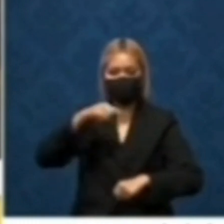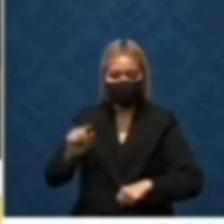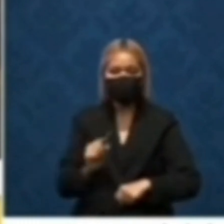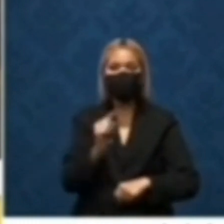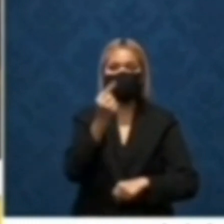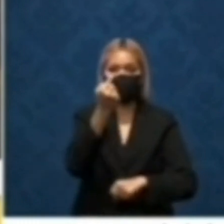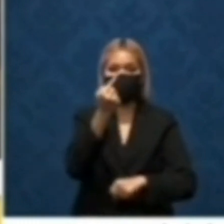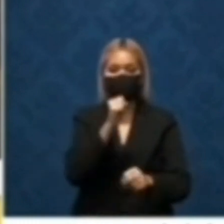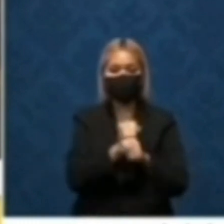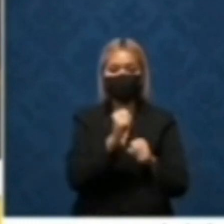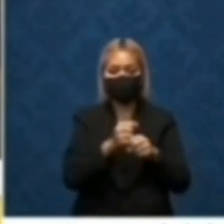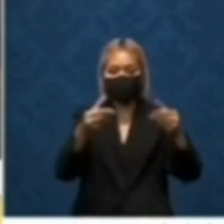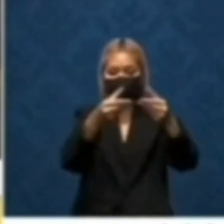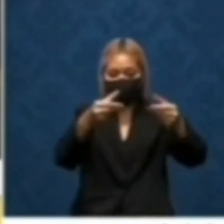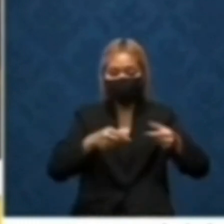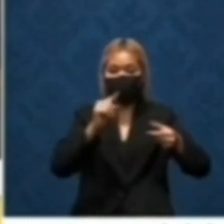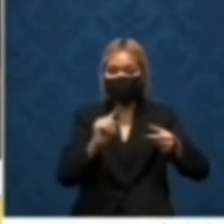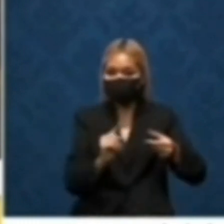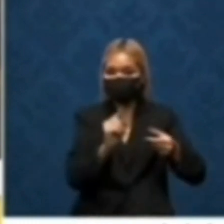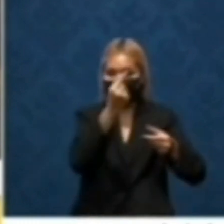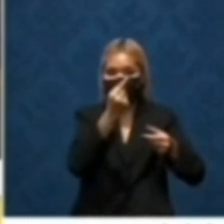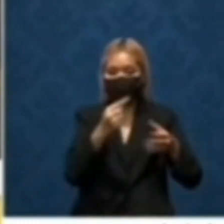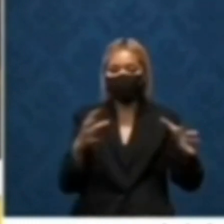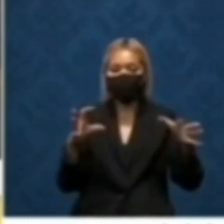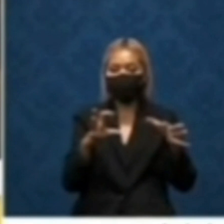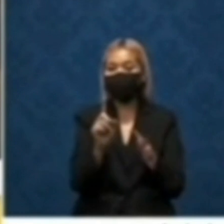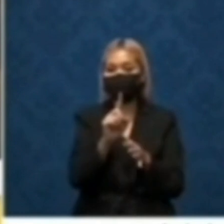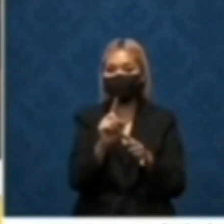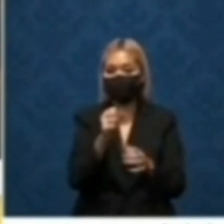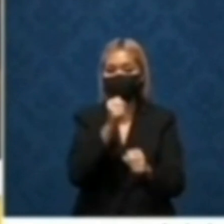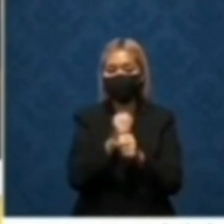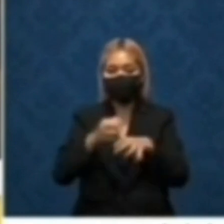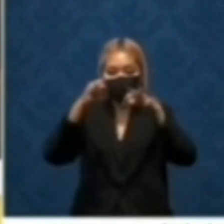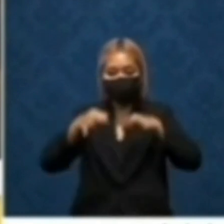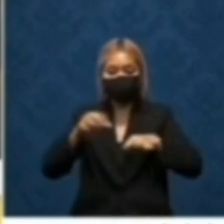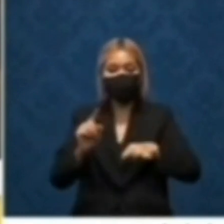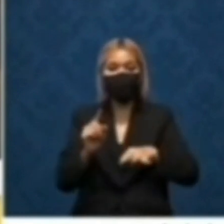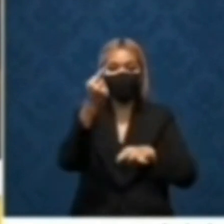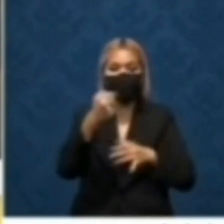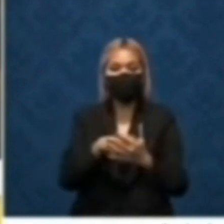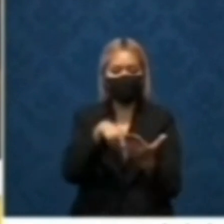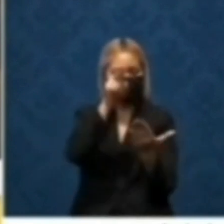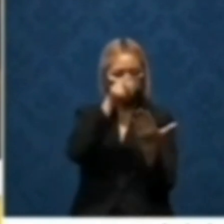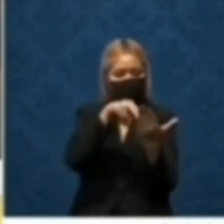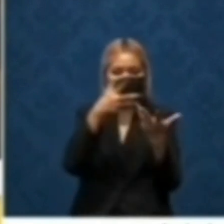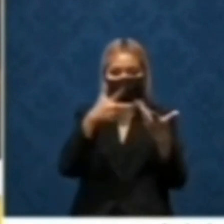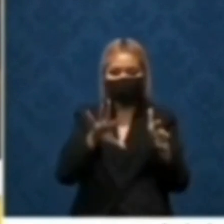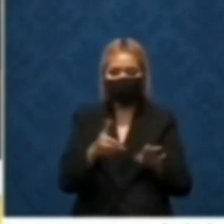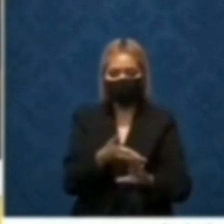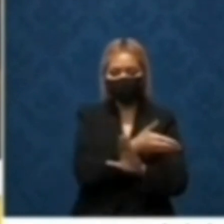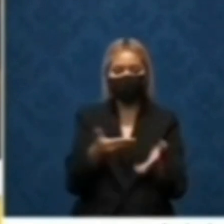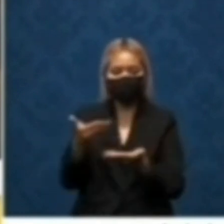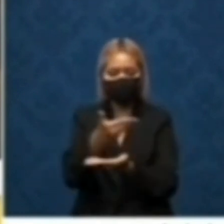างนั้นไม่มีข้อความใดที่กล่าวถึงเรื่องของการลงมติใหม่ครับผมนำเรียนว่าเราเคยมีการพิจารณาประเด็นเรื่อง